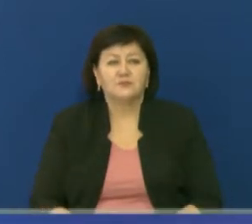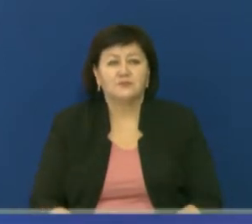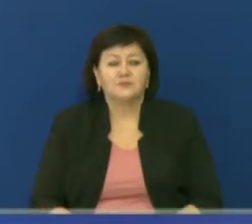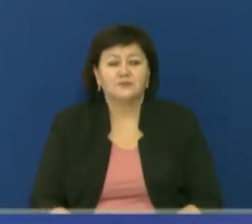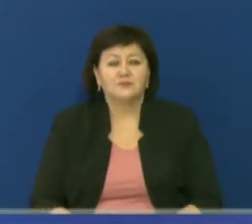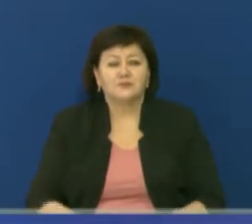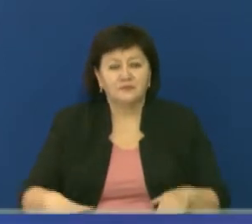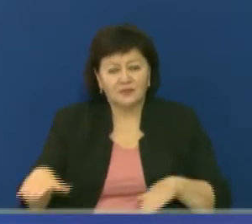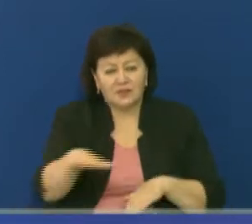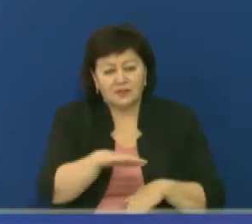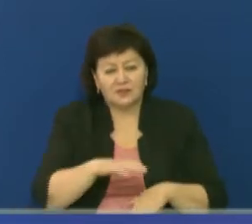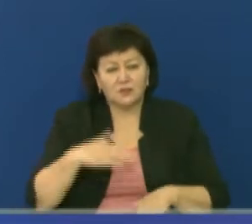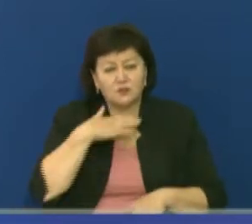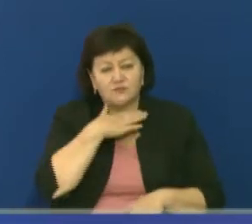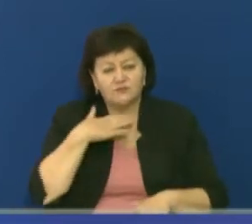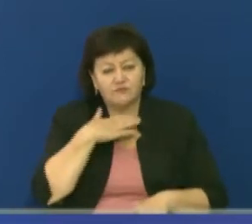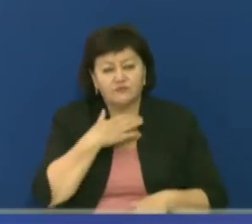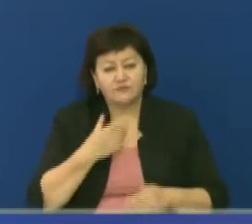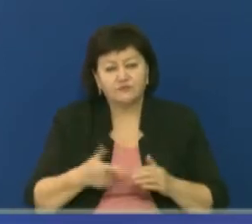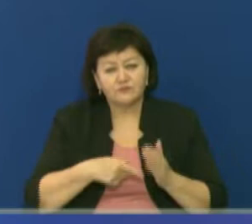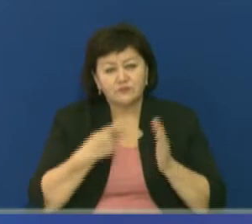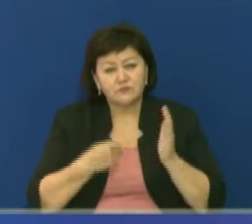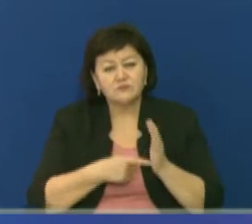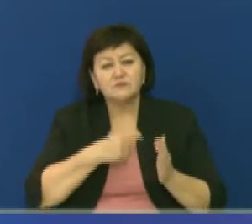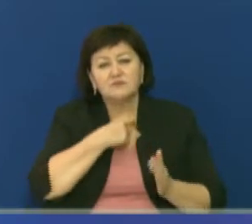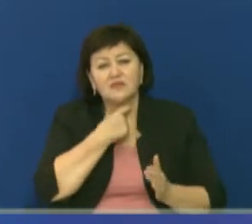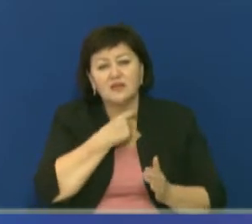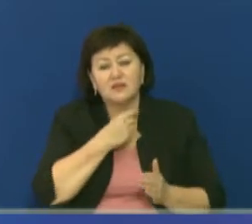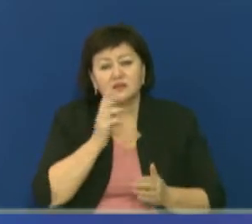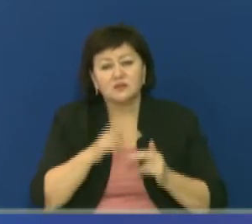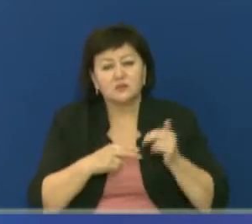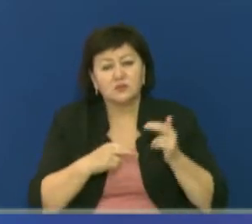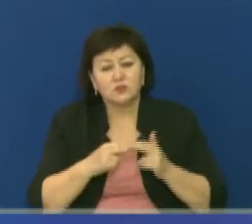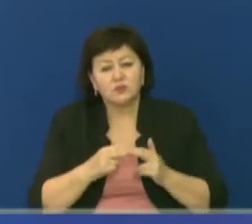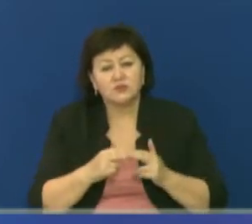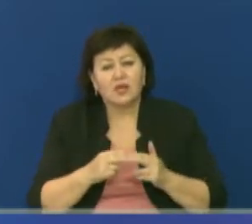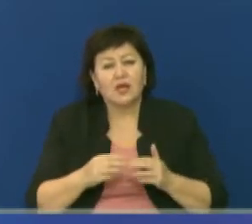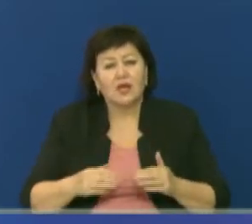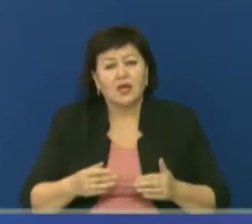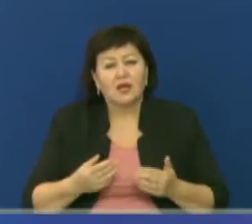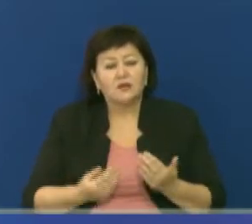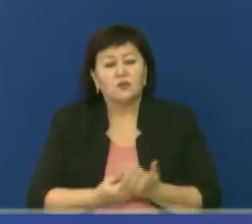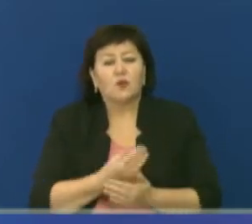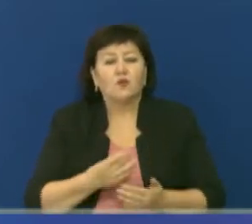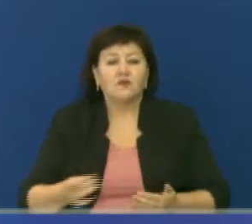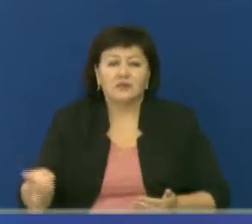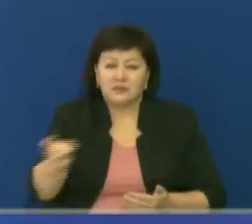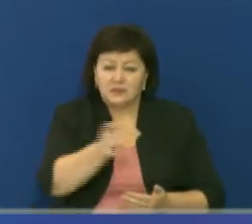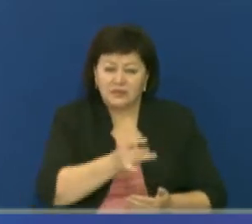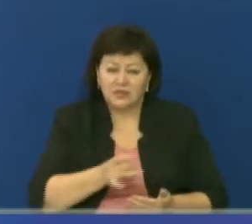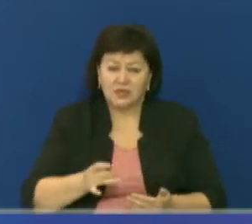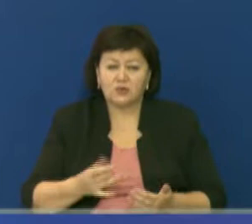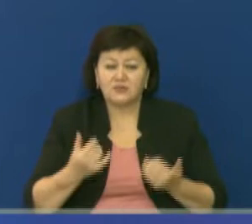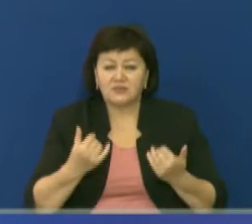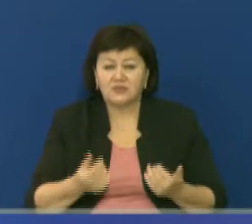На территории бывшего мясокомбината города Аягос строится новый микрорайон. В рамках программы «Одноэтажный Восток», инициированной акимом